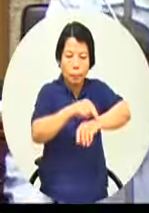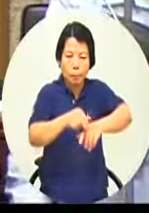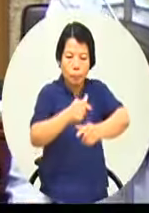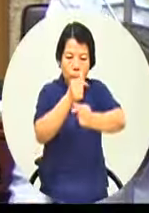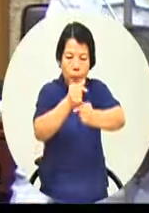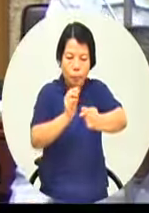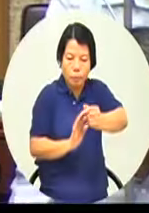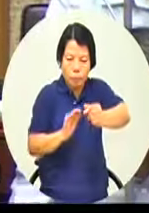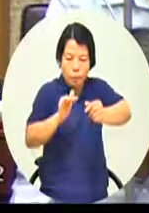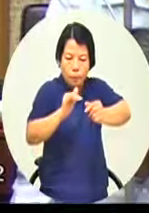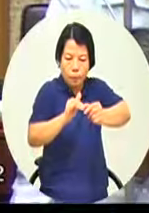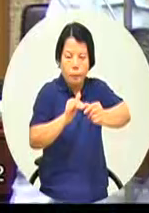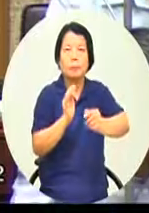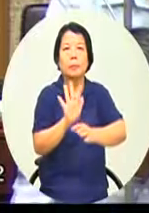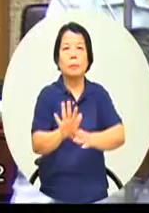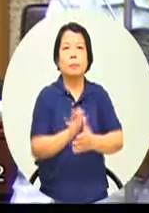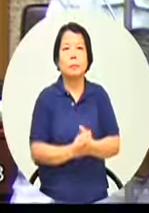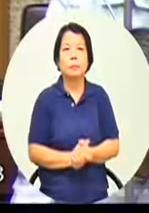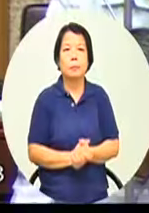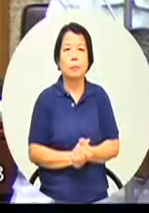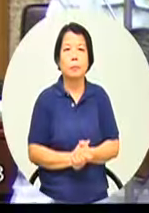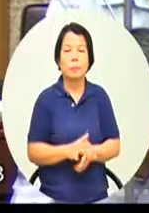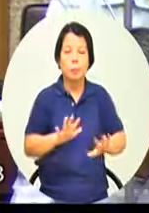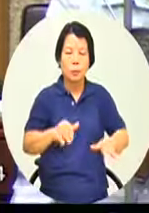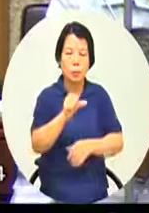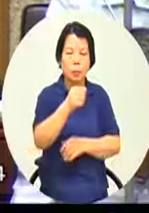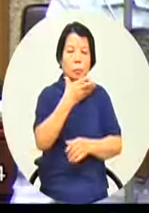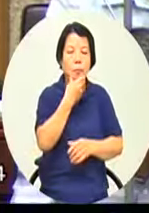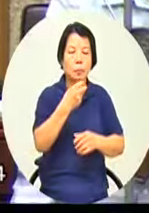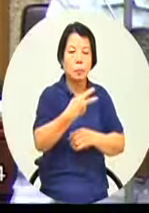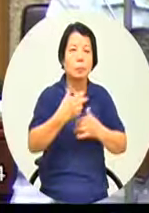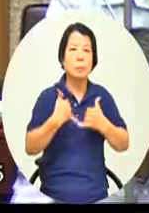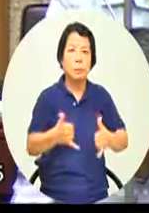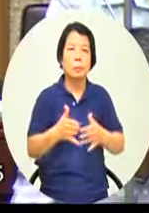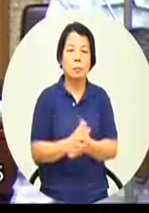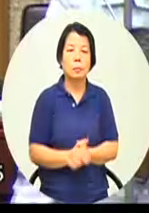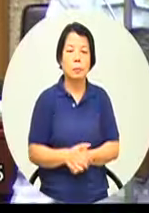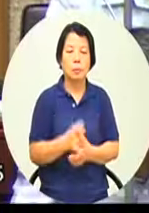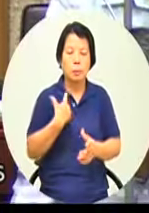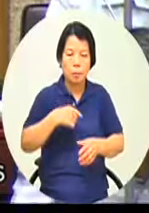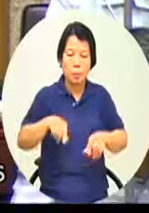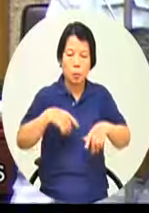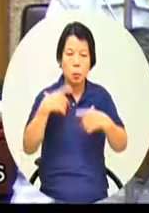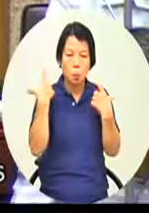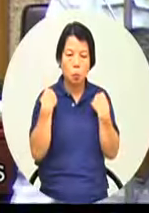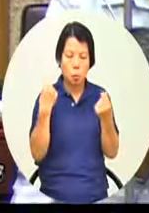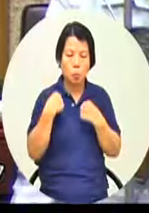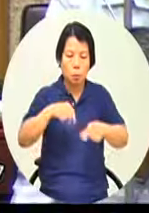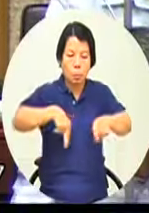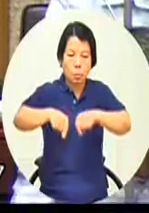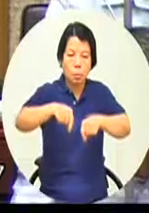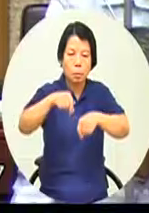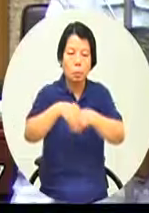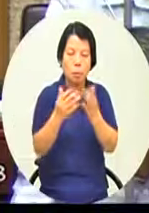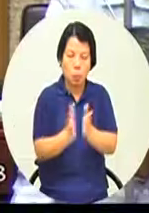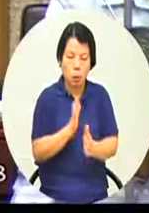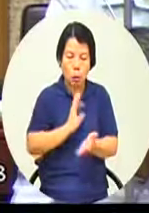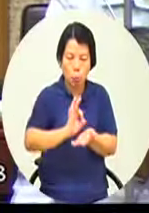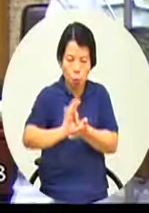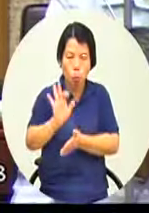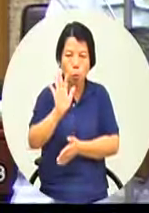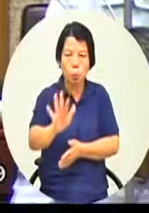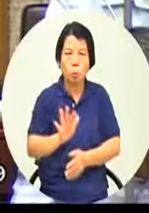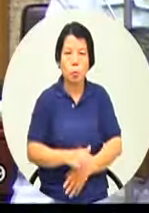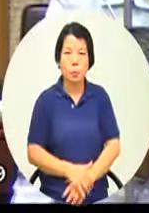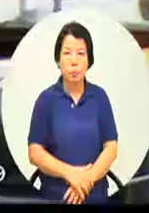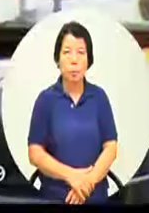一部分的话其实我们这个五福二路的话在原本的设计的标准内其实是有发挥功效的。